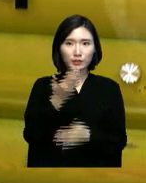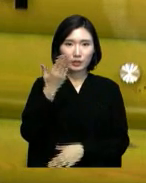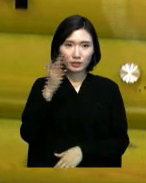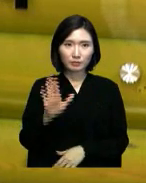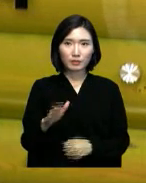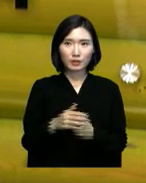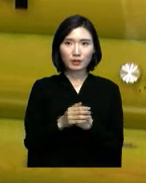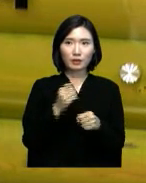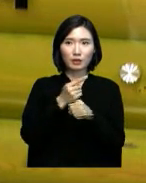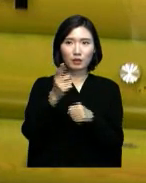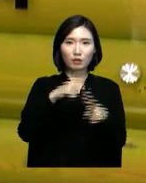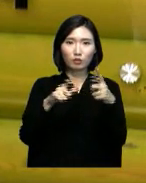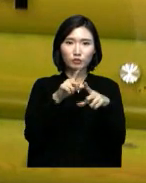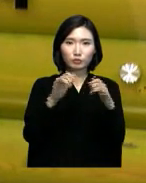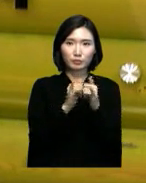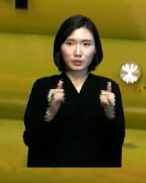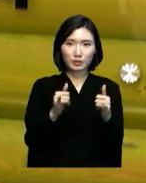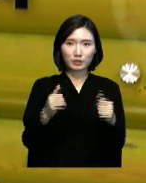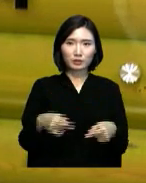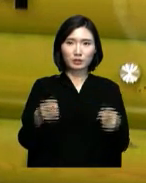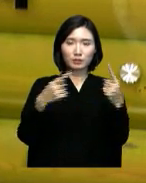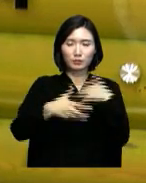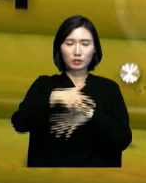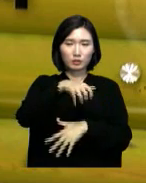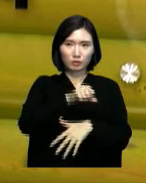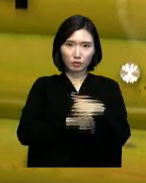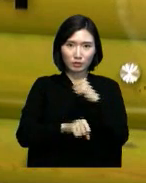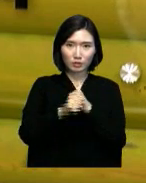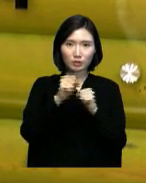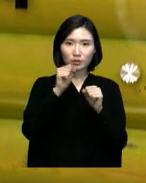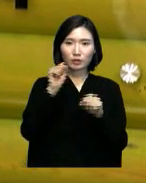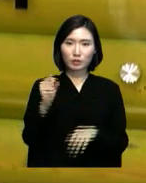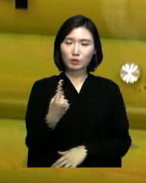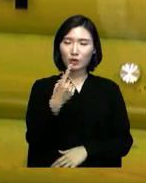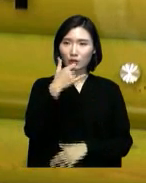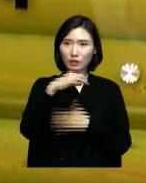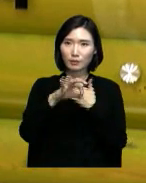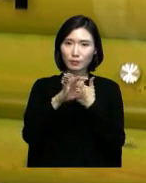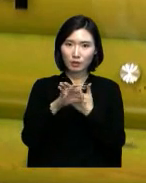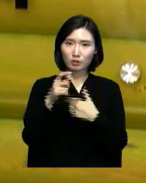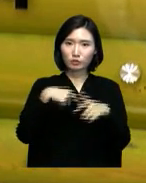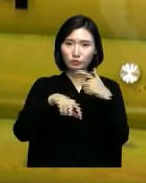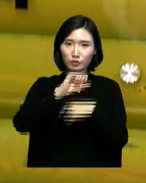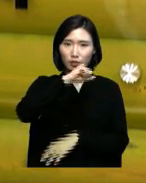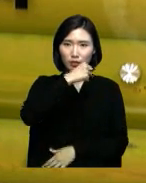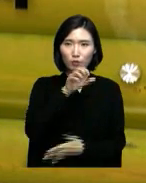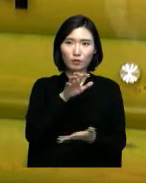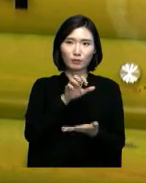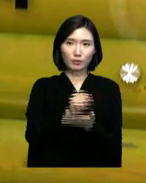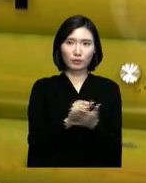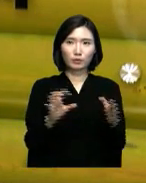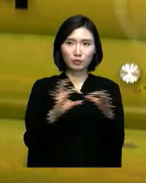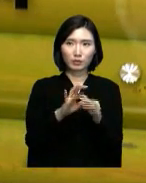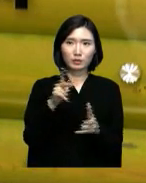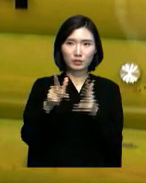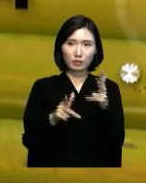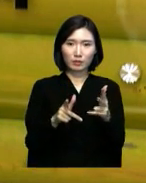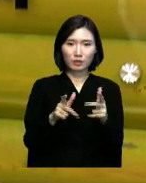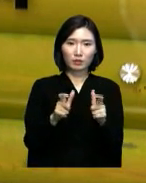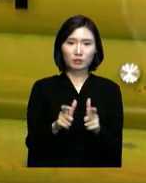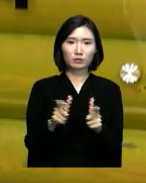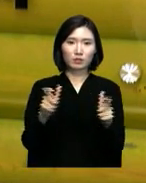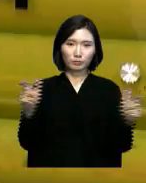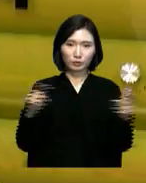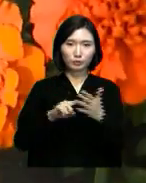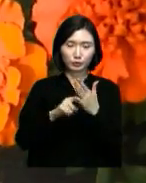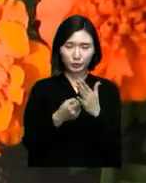내년에 좀더 주민들이 참여를 적극적으로 하는 계기가 된다 그러면 예산도 추경에 더 확보를 해서 사업을 점진적으로